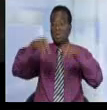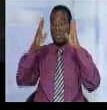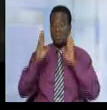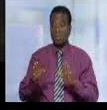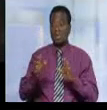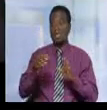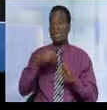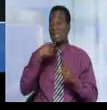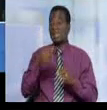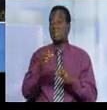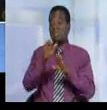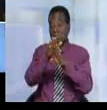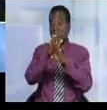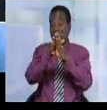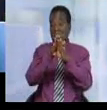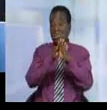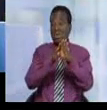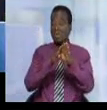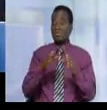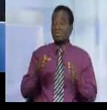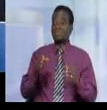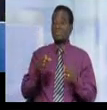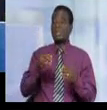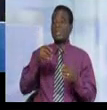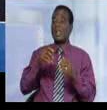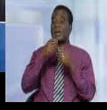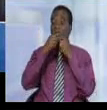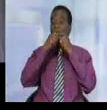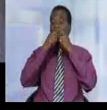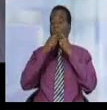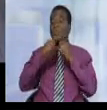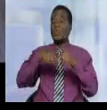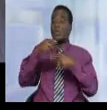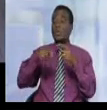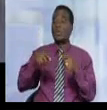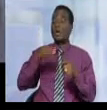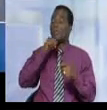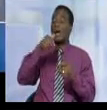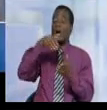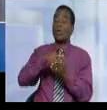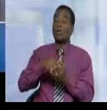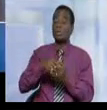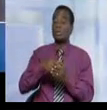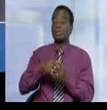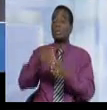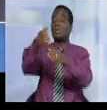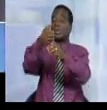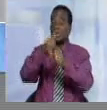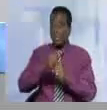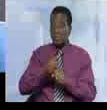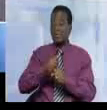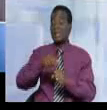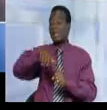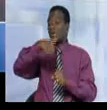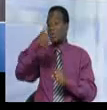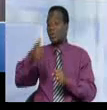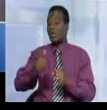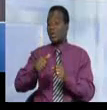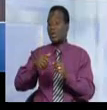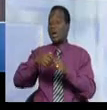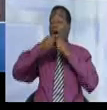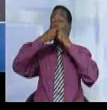ne savons pas où mettre les produits cosmétiques parce que les sachets vont être supprimés. On n'a pas encore reçu de sachets biodégradables. On ne sait pas si